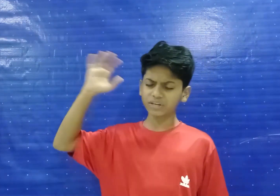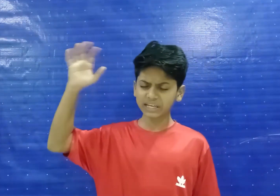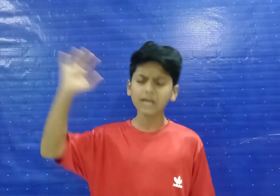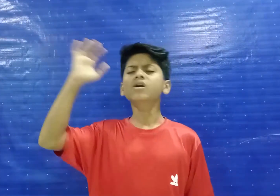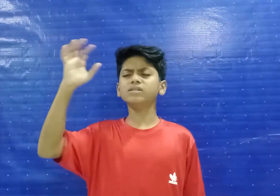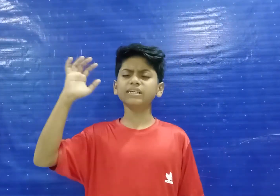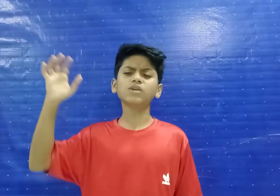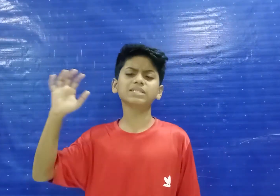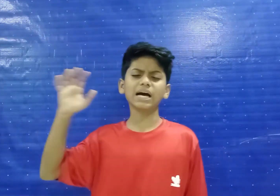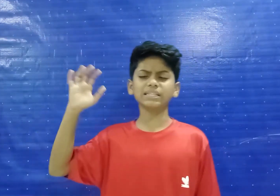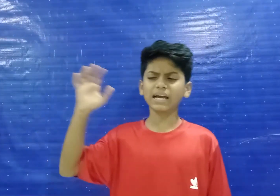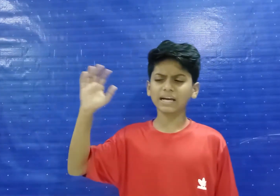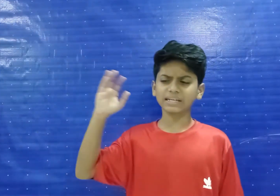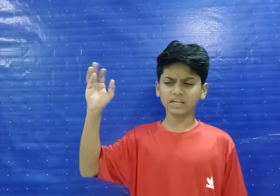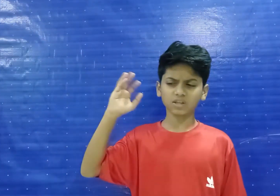church. Glory!